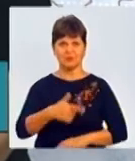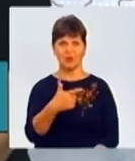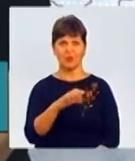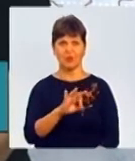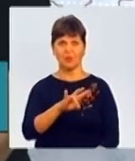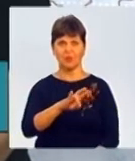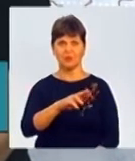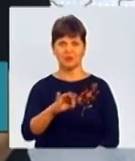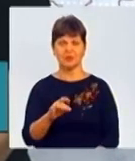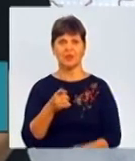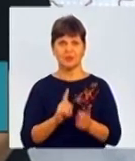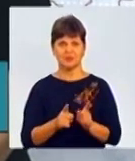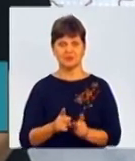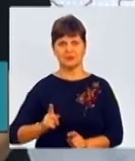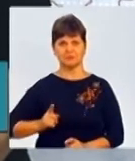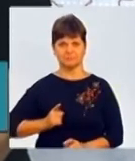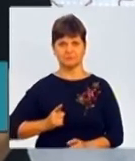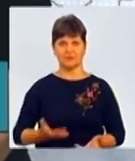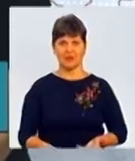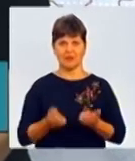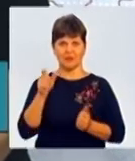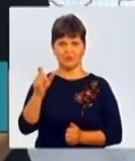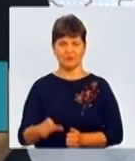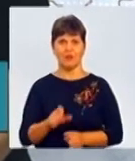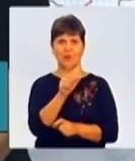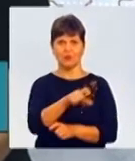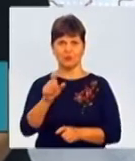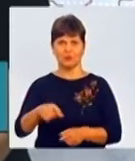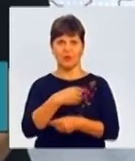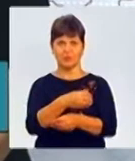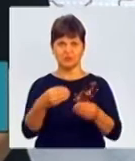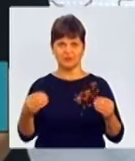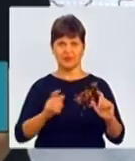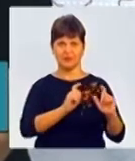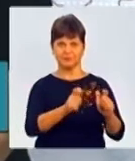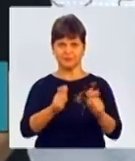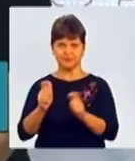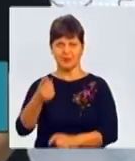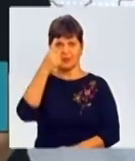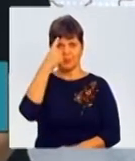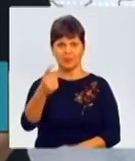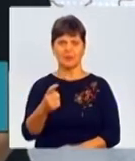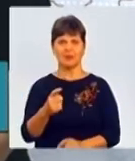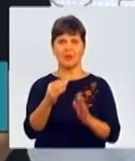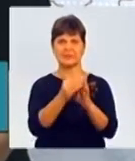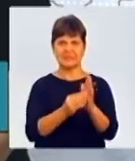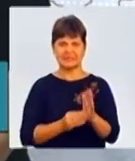Там дійсно чергував рятувальник. Людям роздали листівки, попередили їх, розповіли їм про статистику.